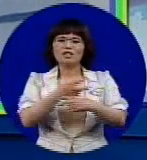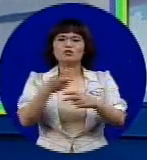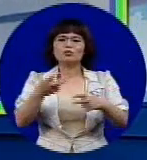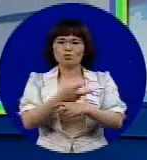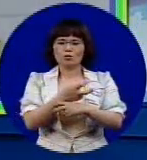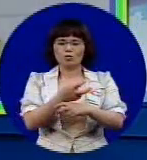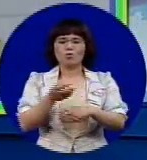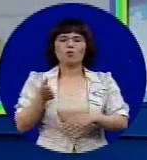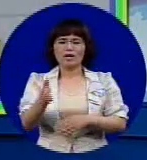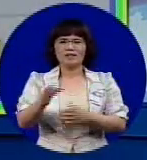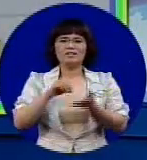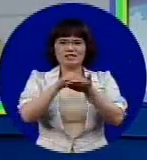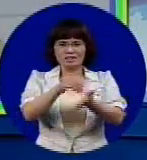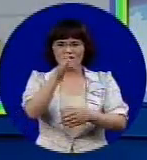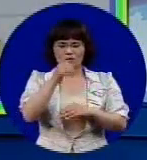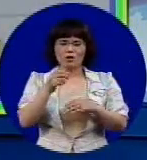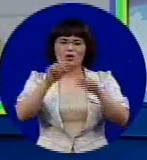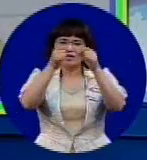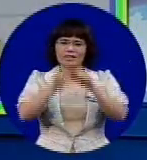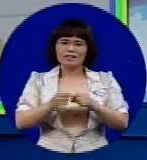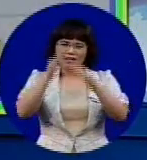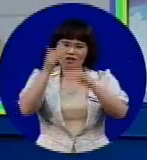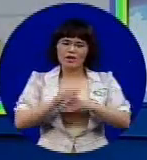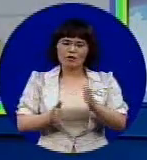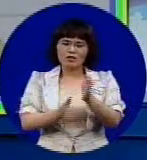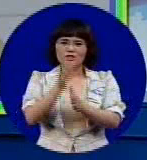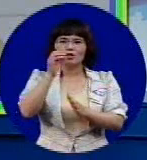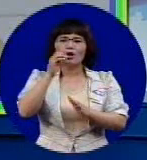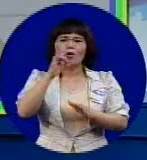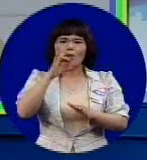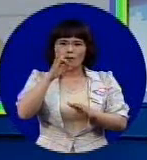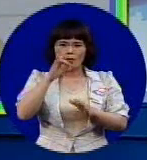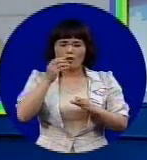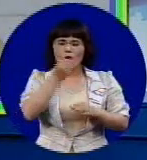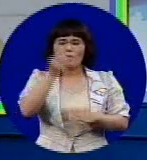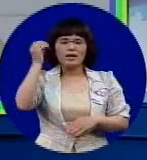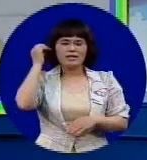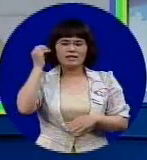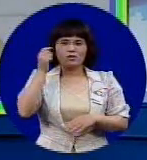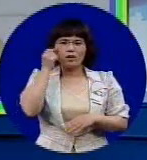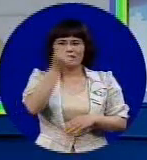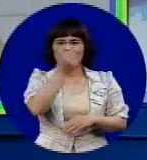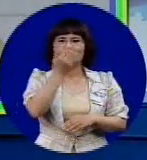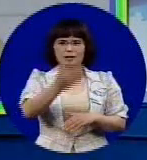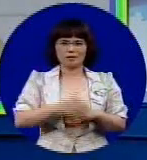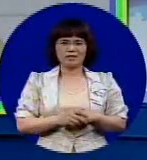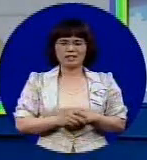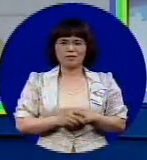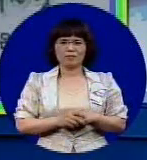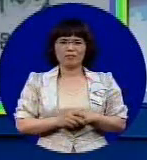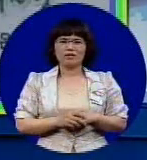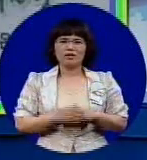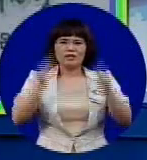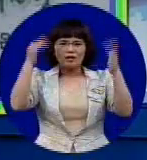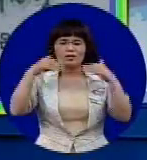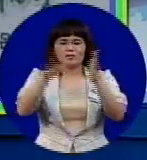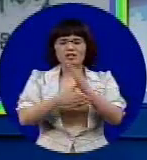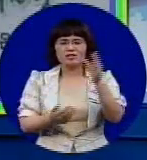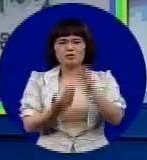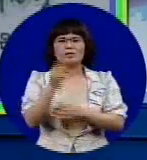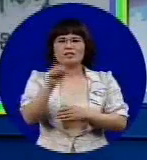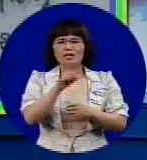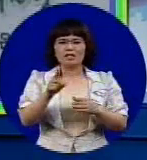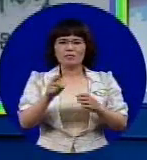용인시 대중교통과에서 신청을 받고요. 자세한 내용은 시 홈페이지 고시 공고란에서 볼 수 있습니다.